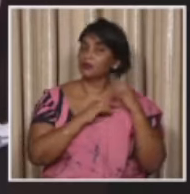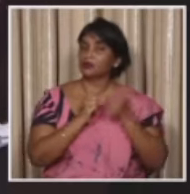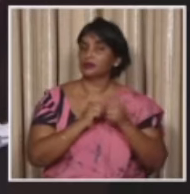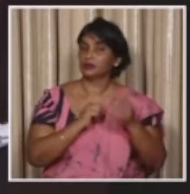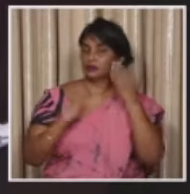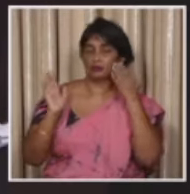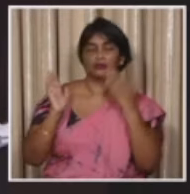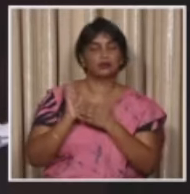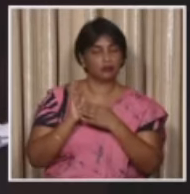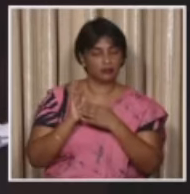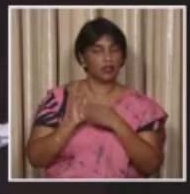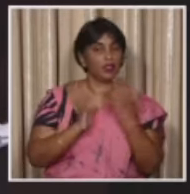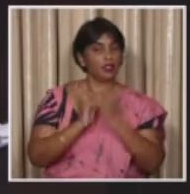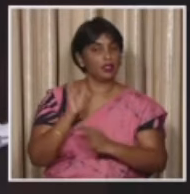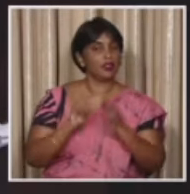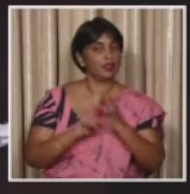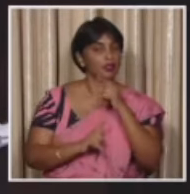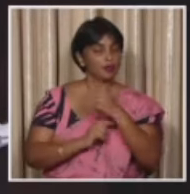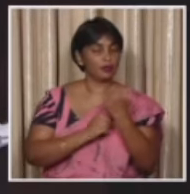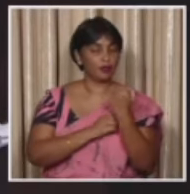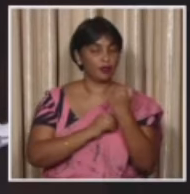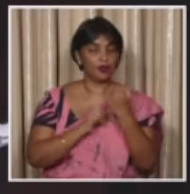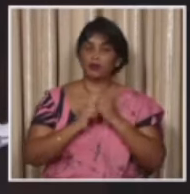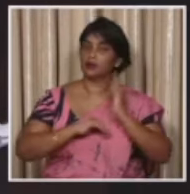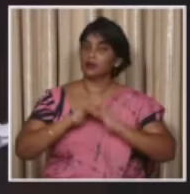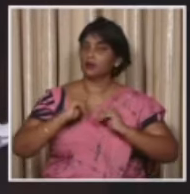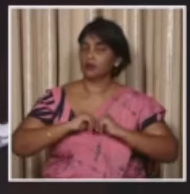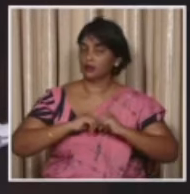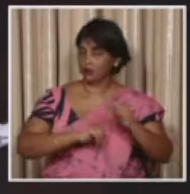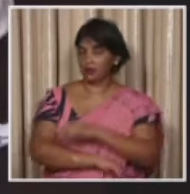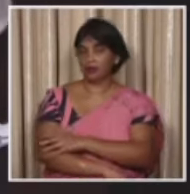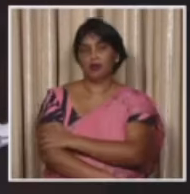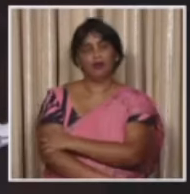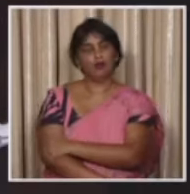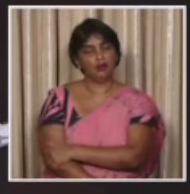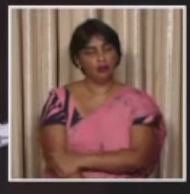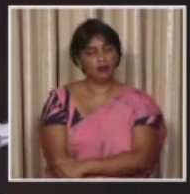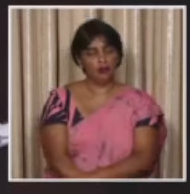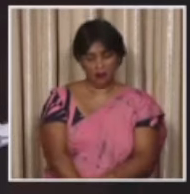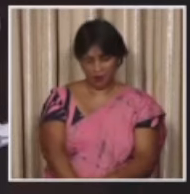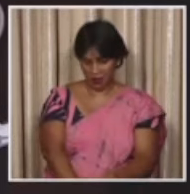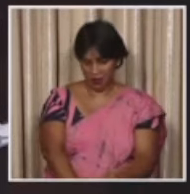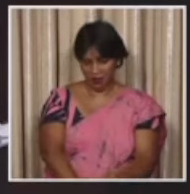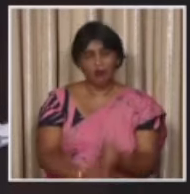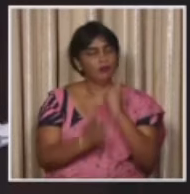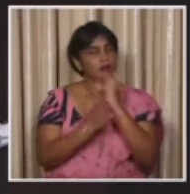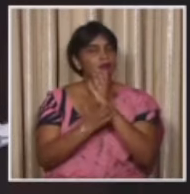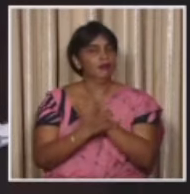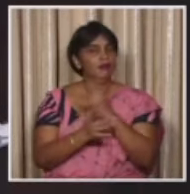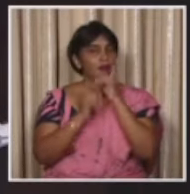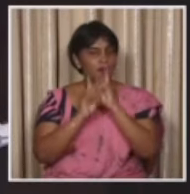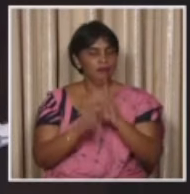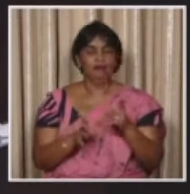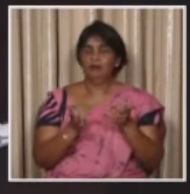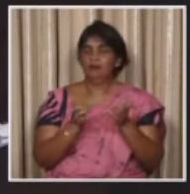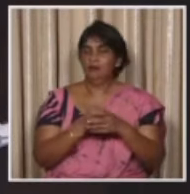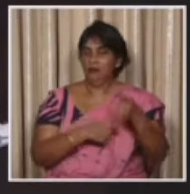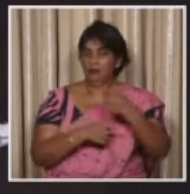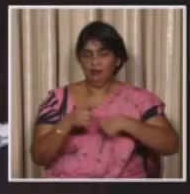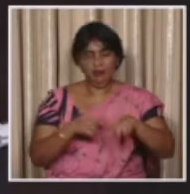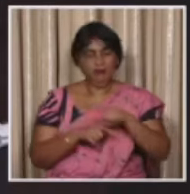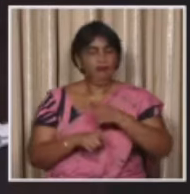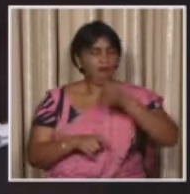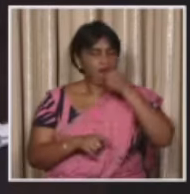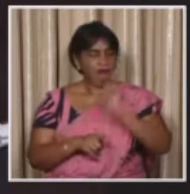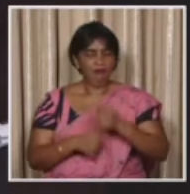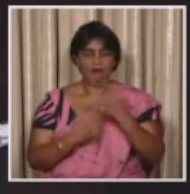කරලා ඇමතිවරයාගේ බලතල ක්‍රියාත්මක කිරීමේදී ඕනම් පුළුවන් ව්‍යවස්ථාදායක සභාවේ